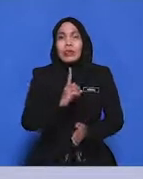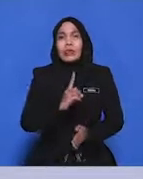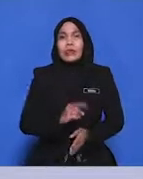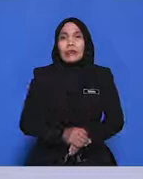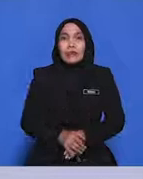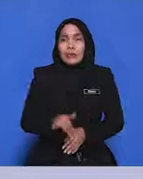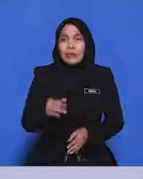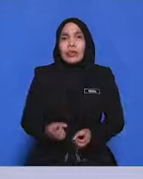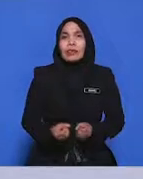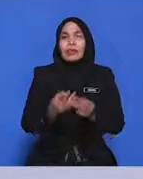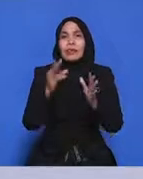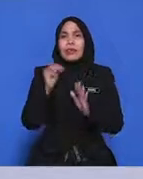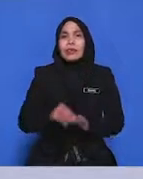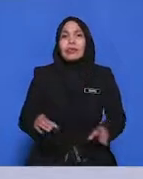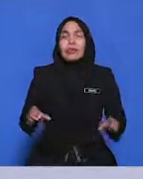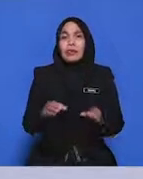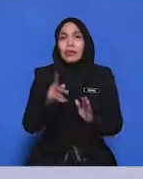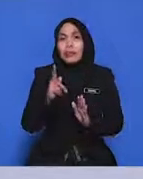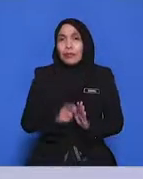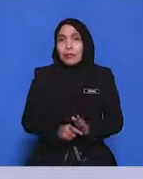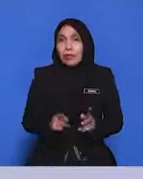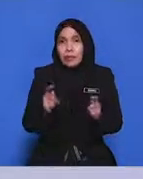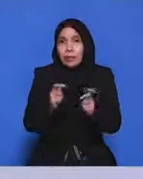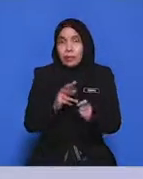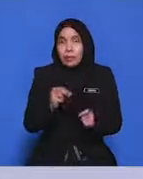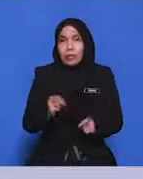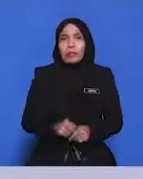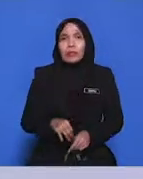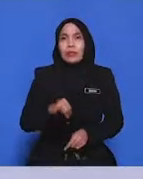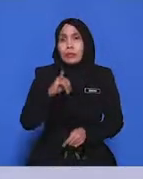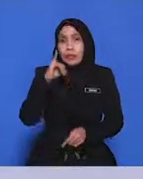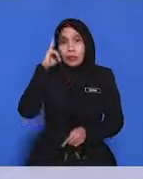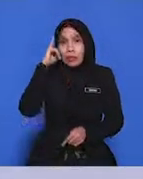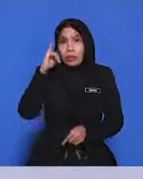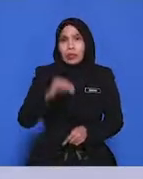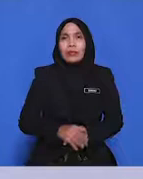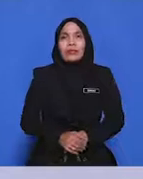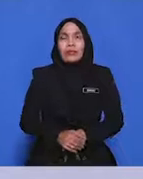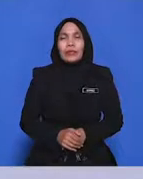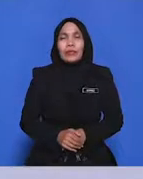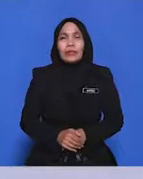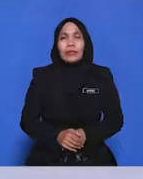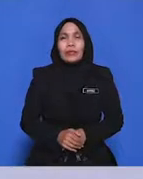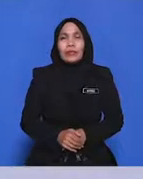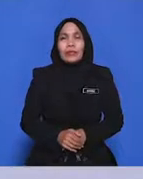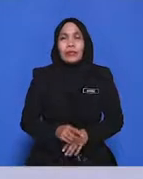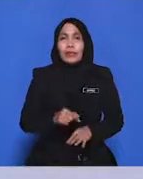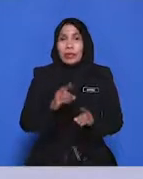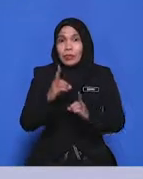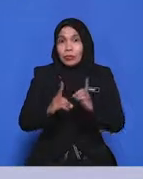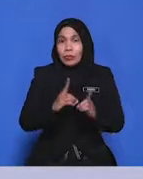telah banyak membuat penemuan-penemuan ilmiah terkemuka dan tersohor di